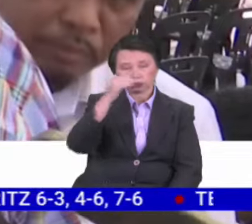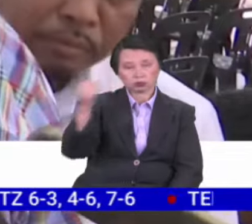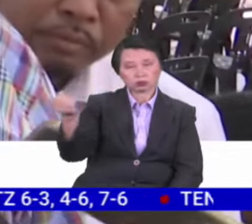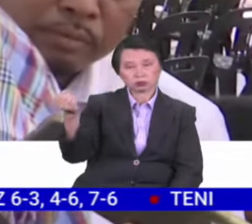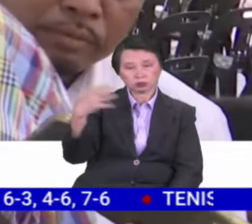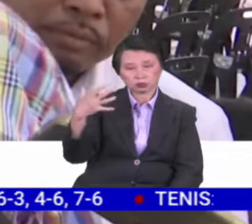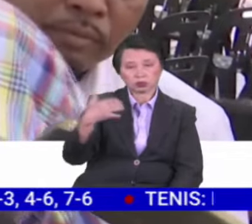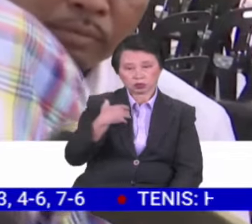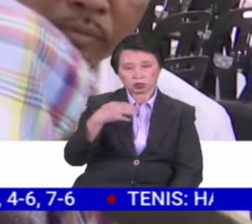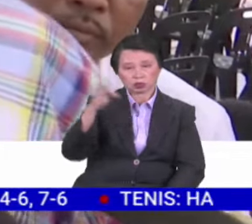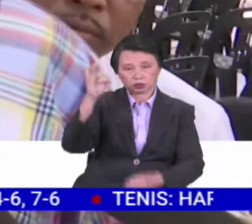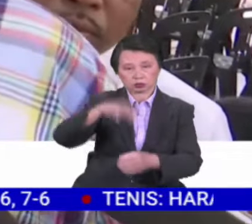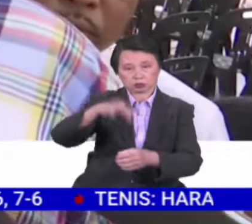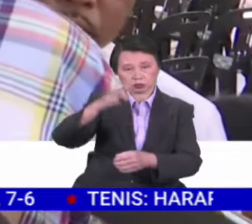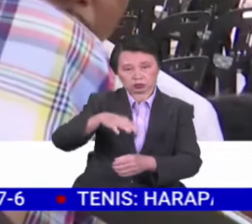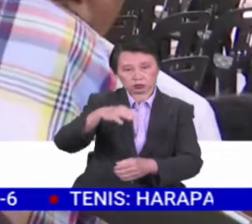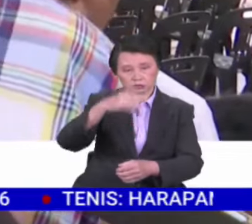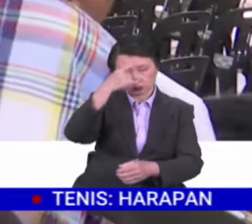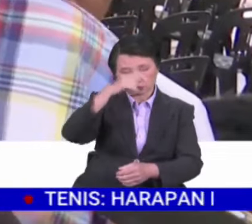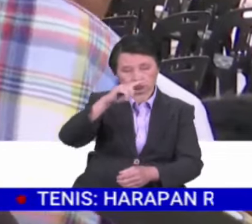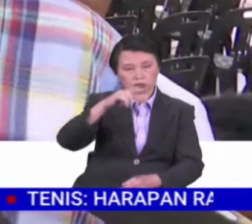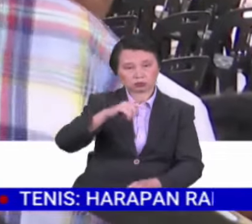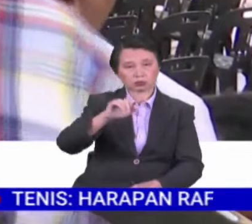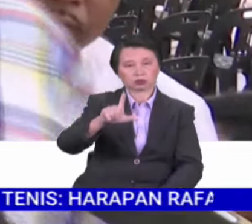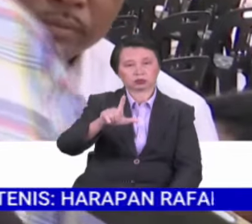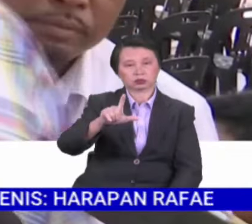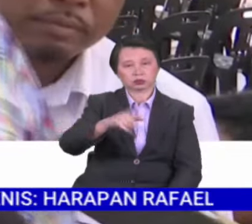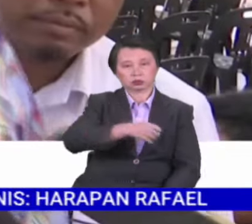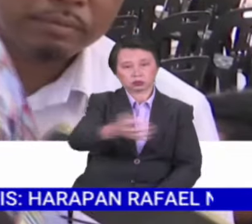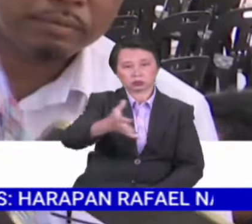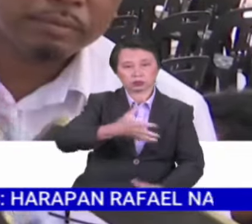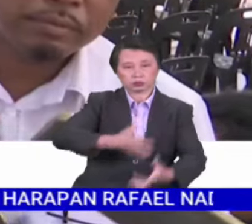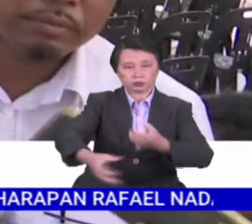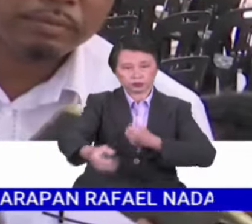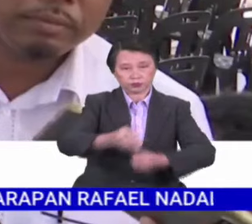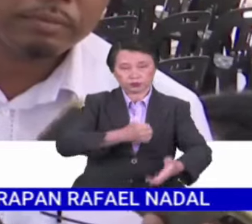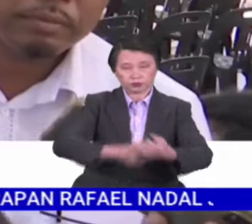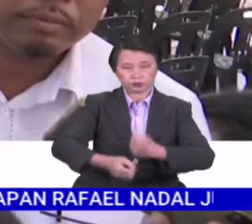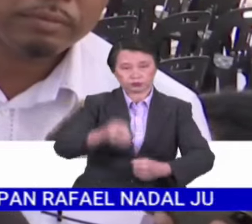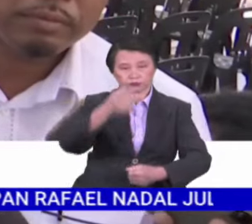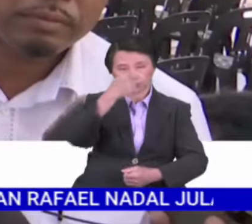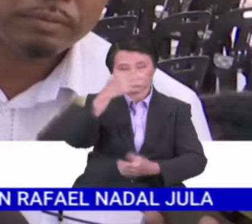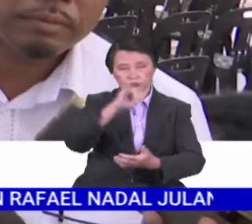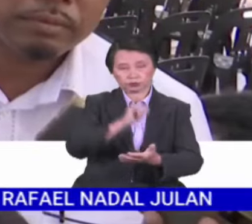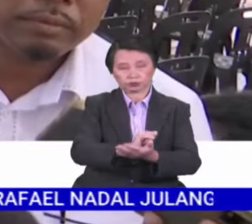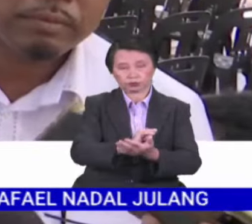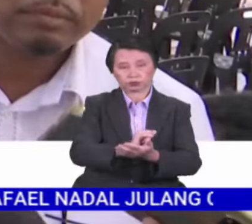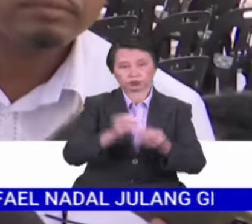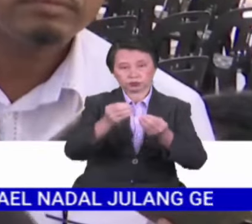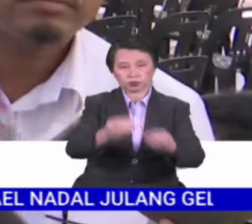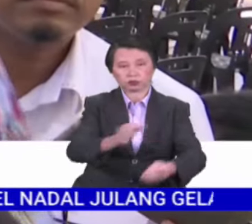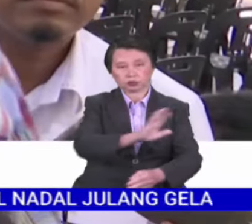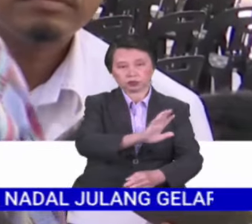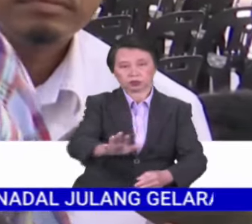dipahamkan mempunyai tabung ini khusus untuk nelayan, membantu nelayan dan memberi